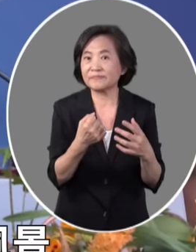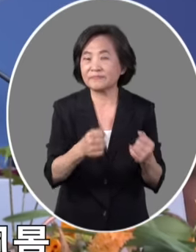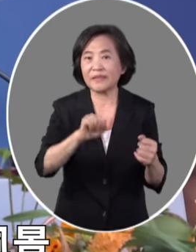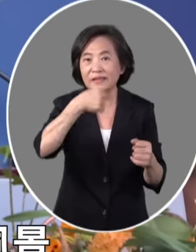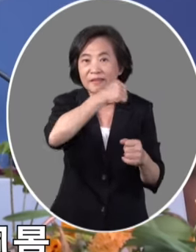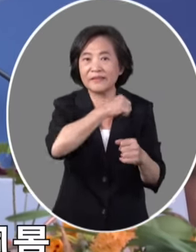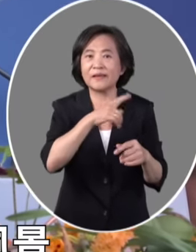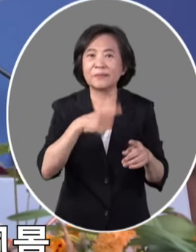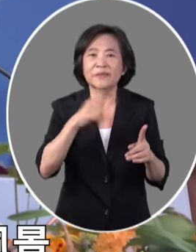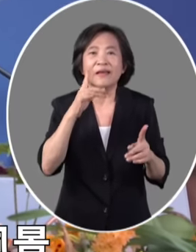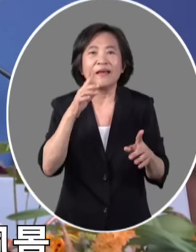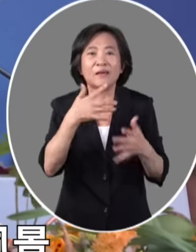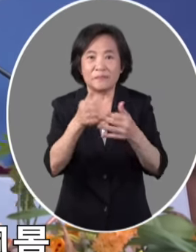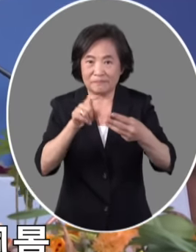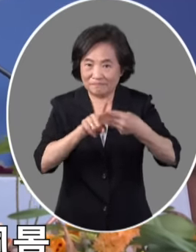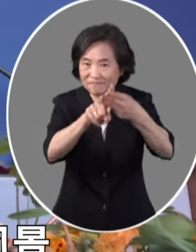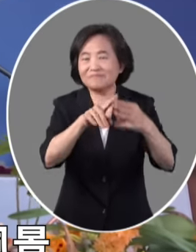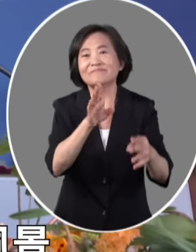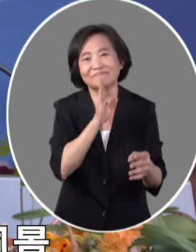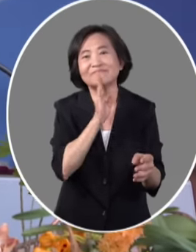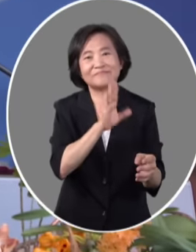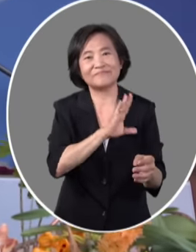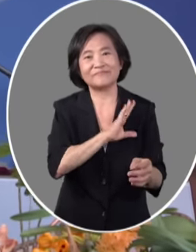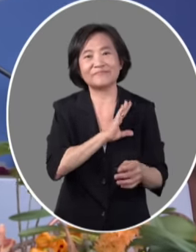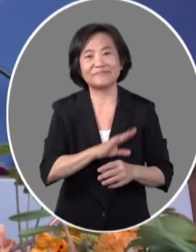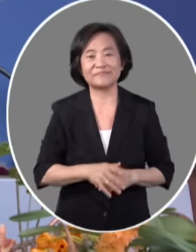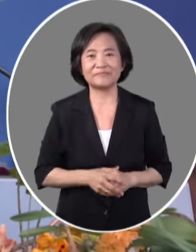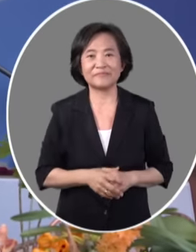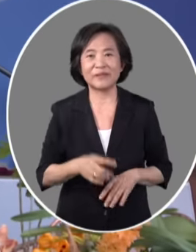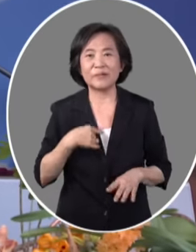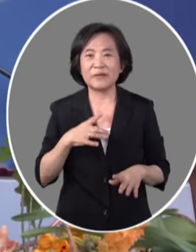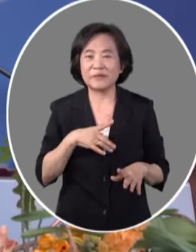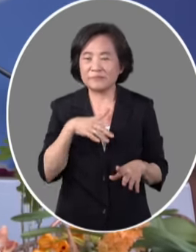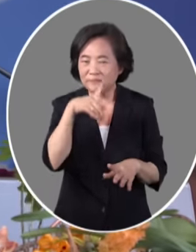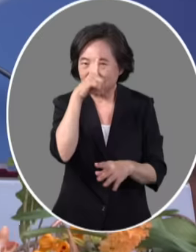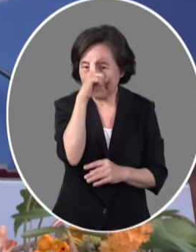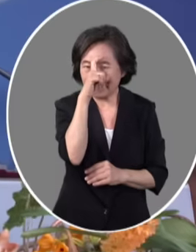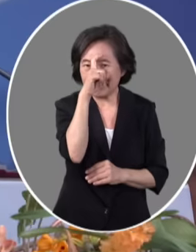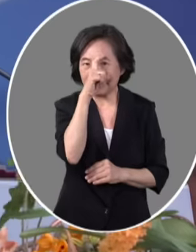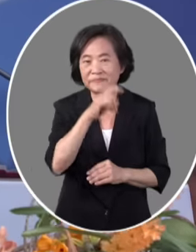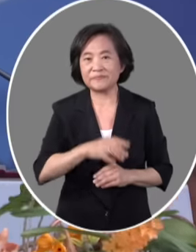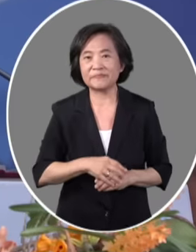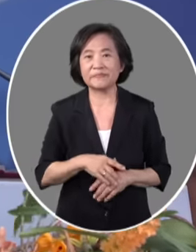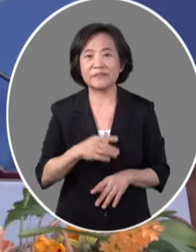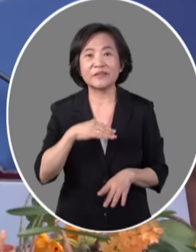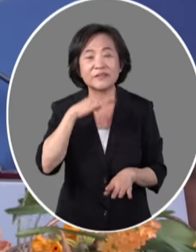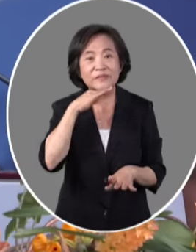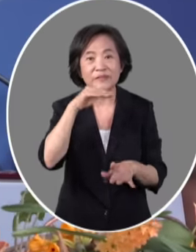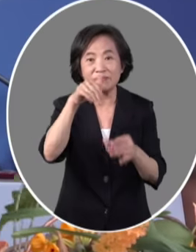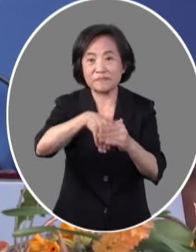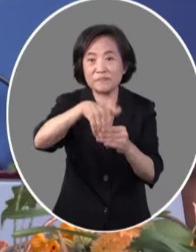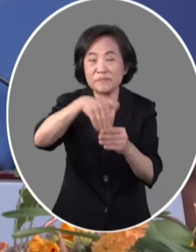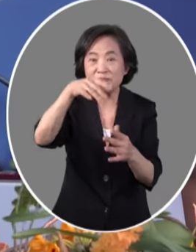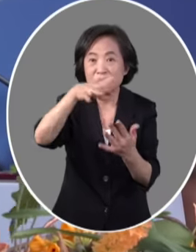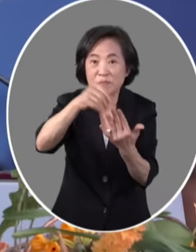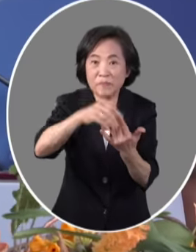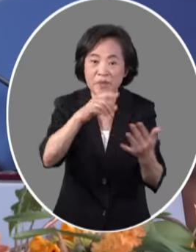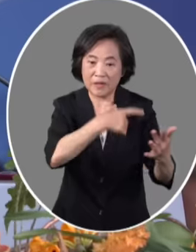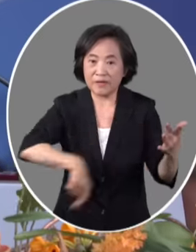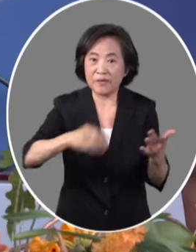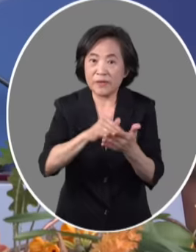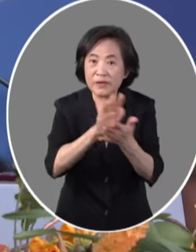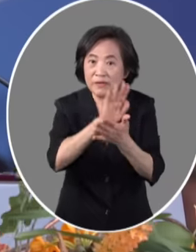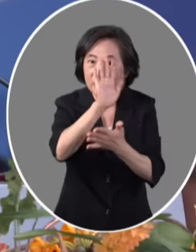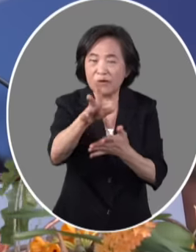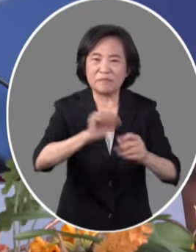难能可贵的民主风景。我衷心期盼，在选举的竞争过后，我们